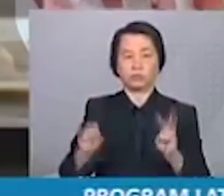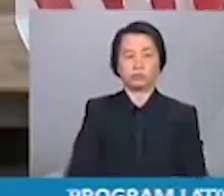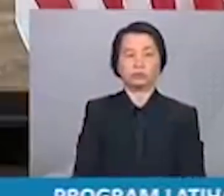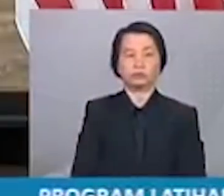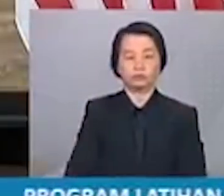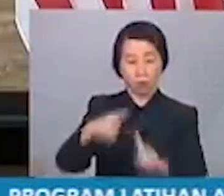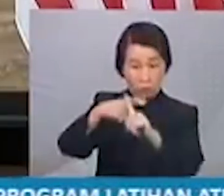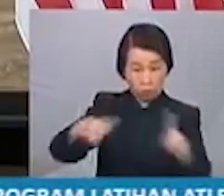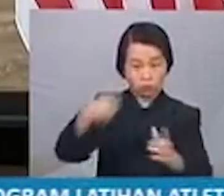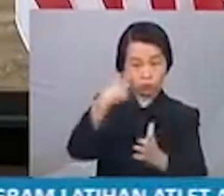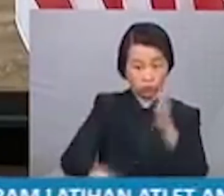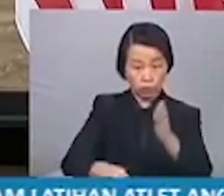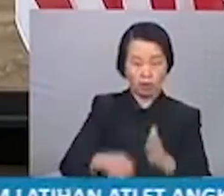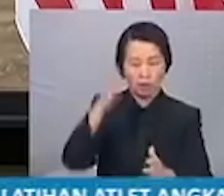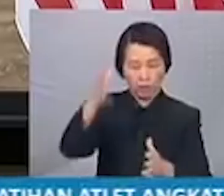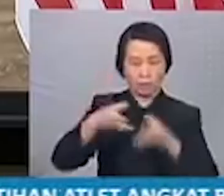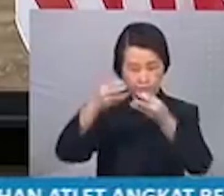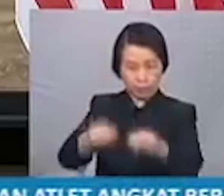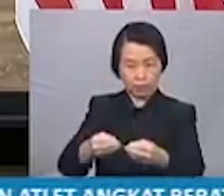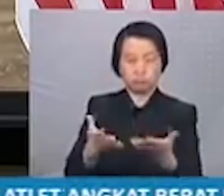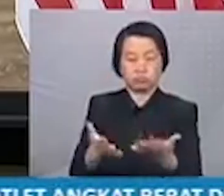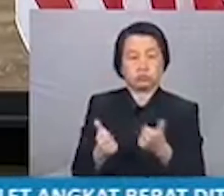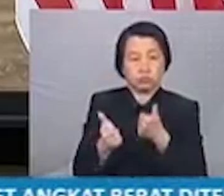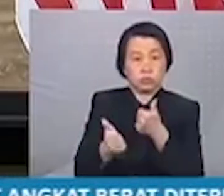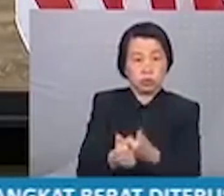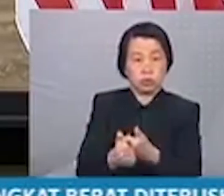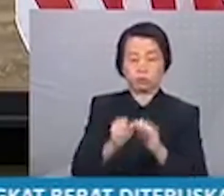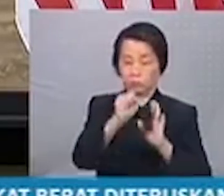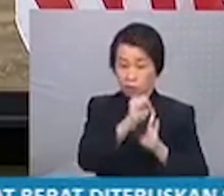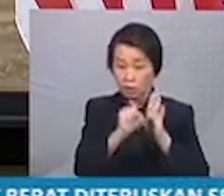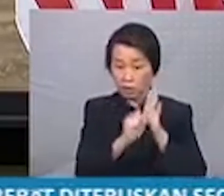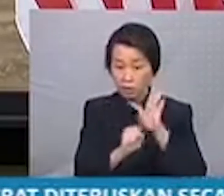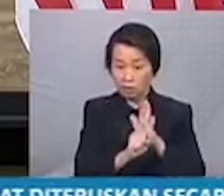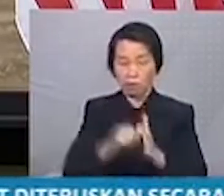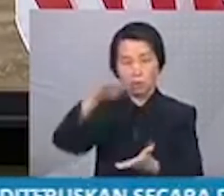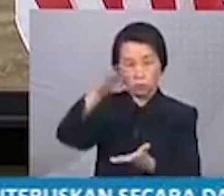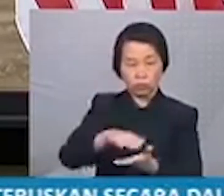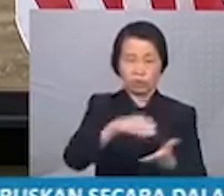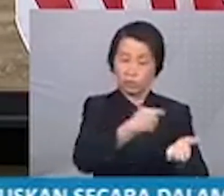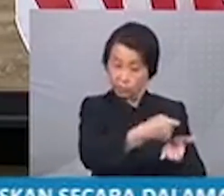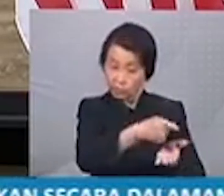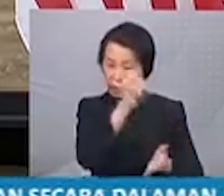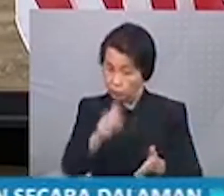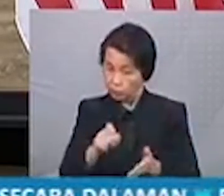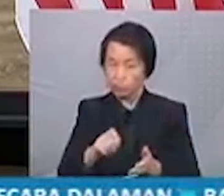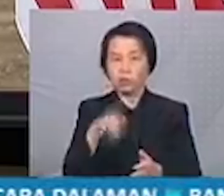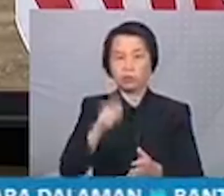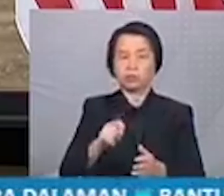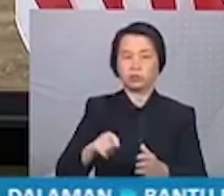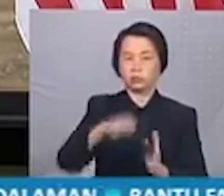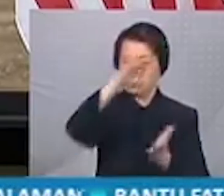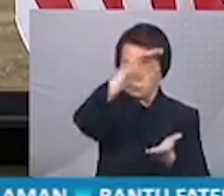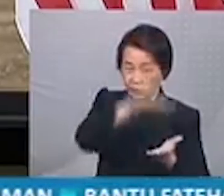potongan Cukai tambahan ini diberikan terletak lo kebal isyarat pengurangan sewa yaitu hendaklah